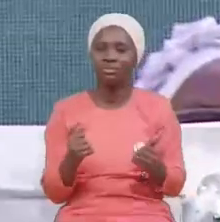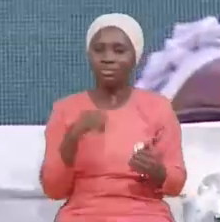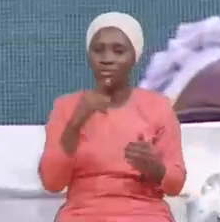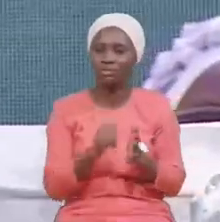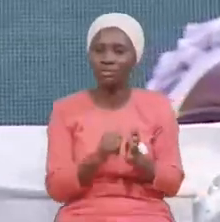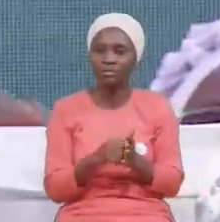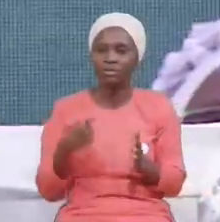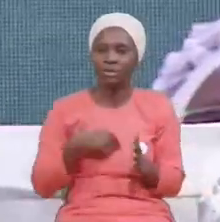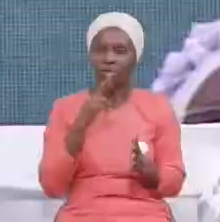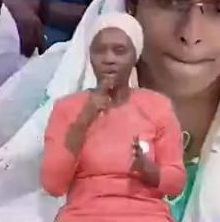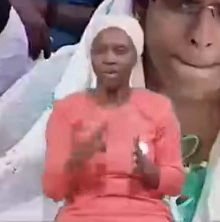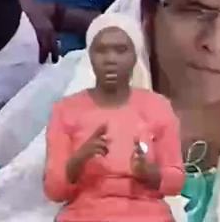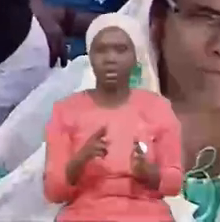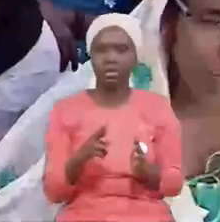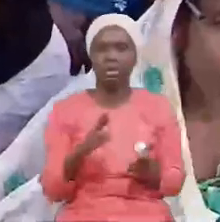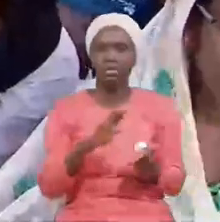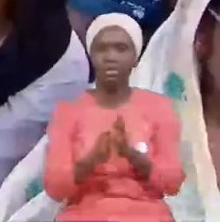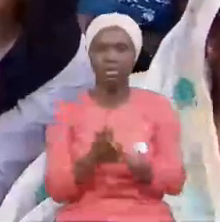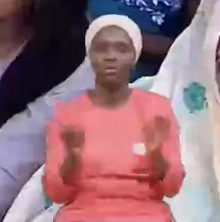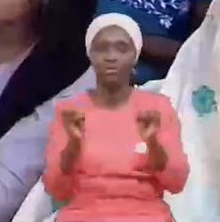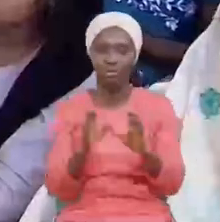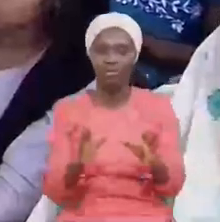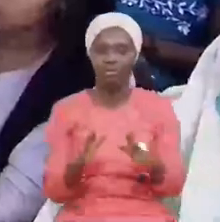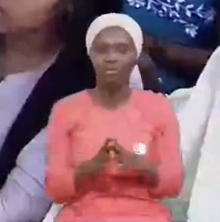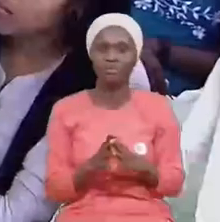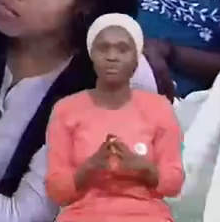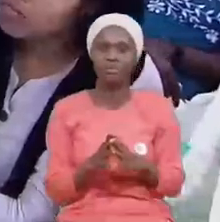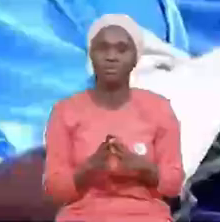Et l'enseignant dit que nous n'allons rien devenir.